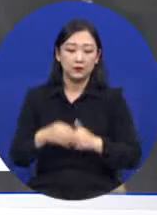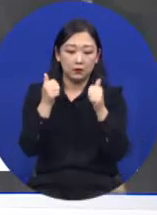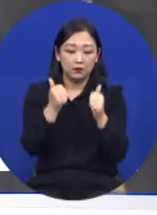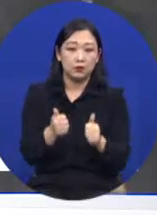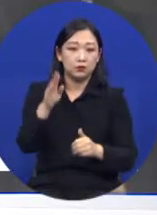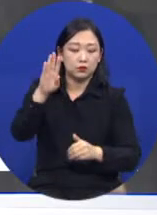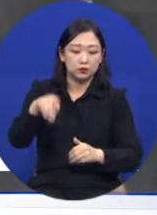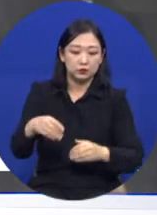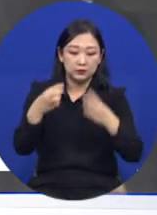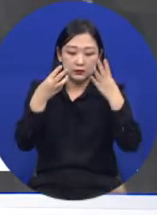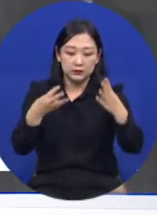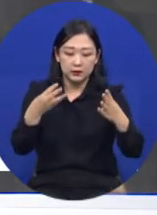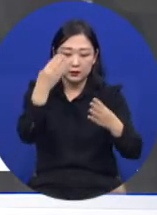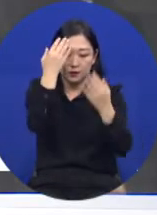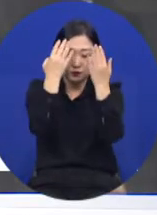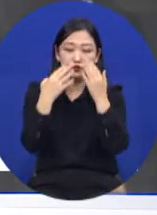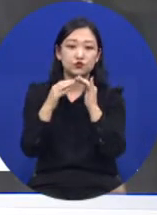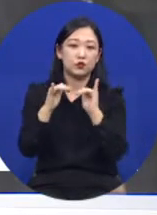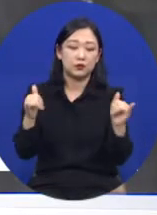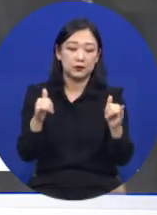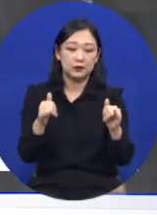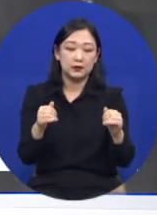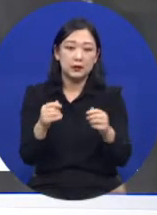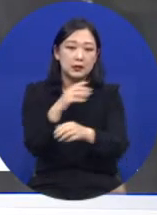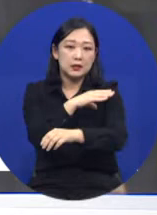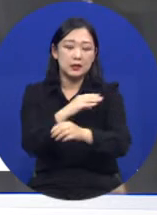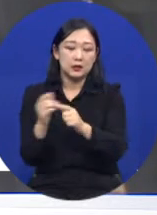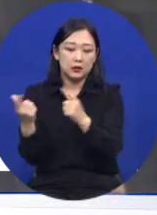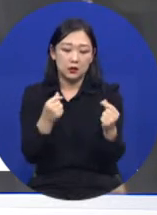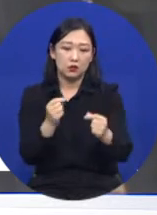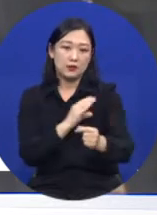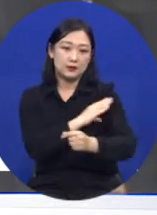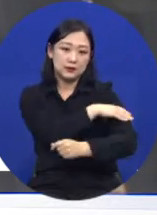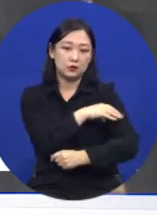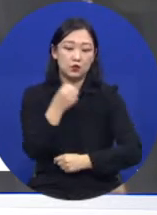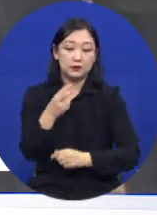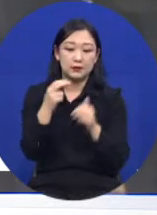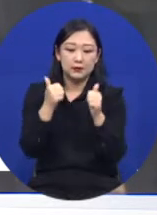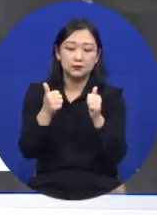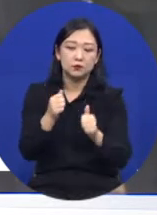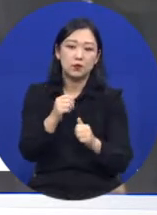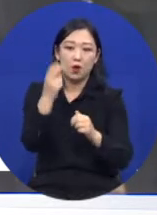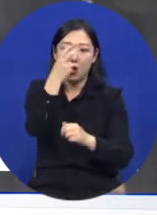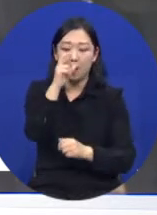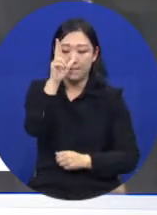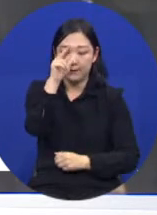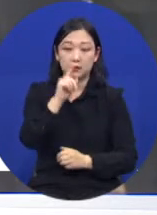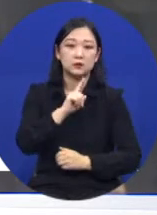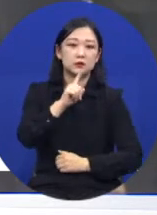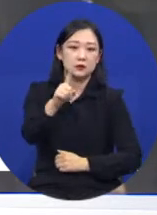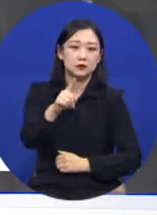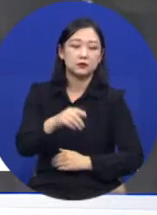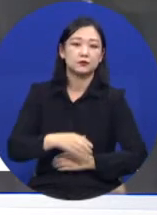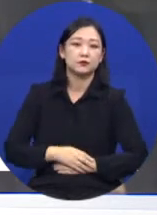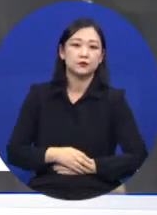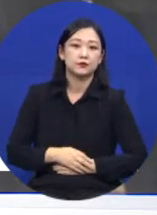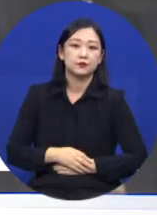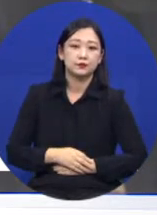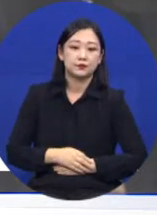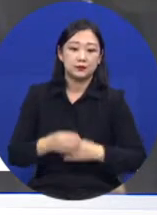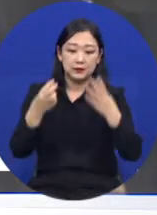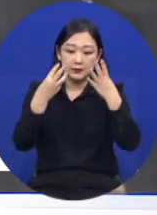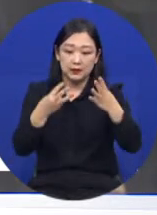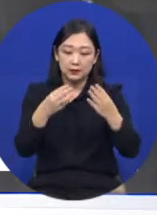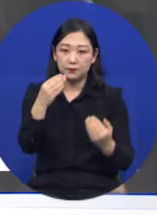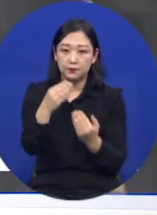법무부가 4.3 수용인에 대한 일괄 직권 재심 청구를 검찰에 지시했죠. 관련 업무를 진행할 제주 4.3